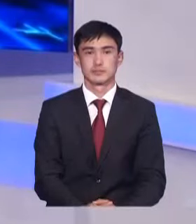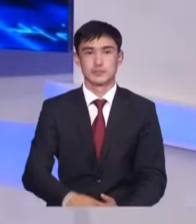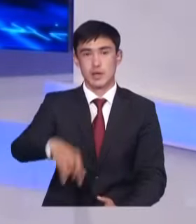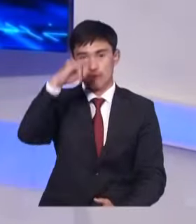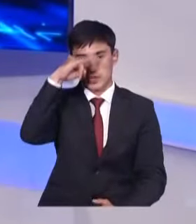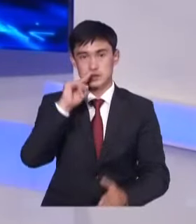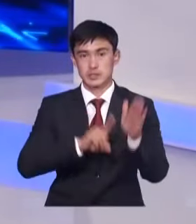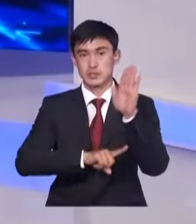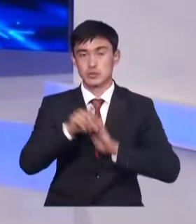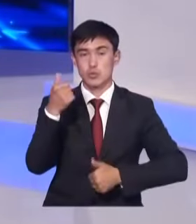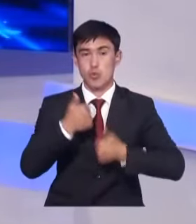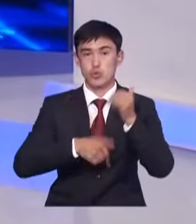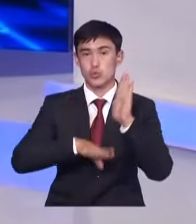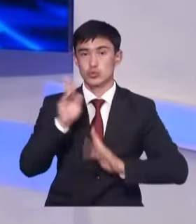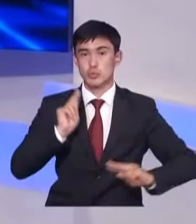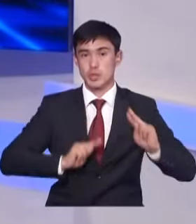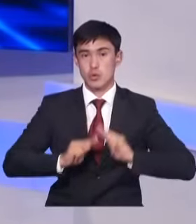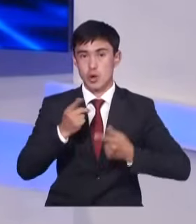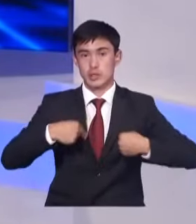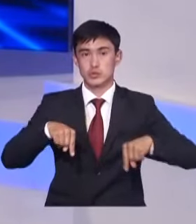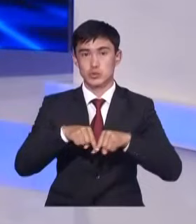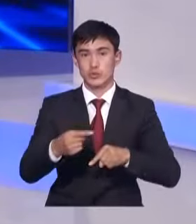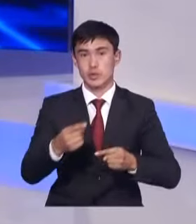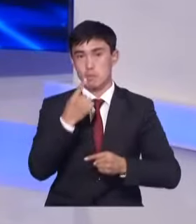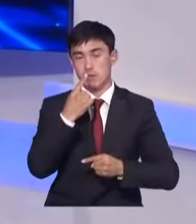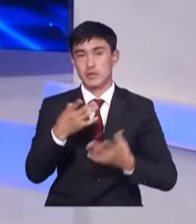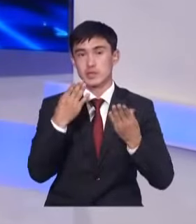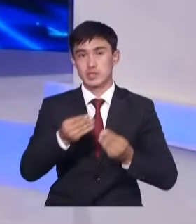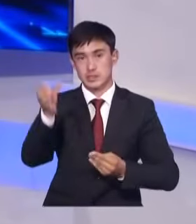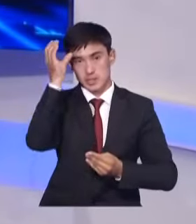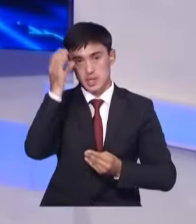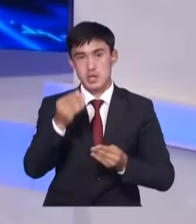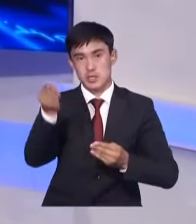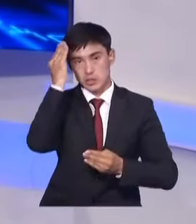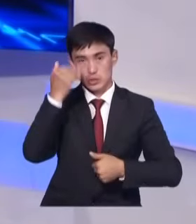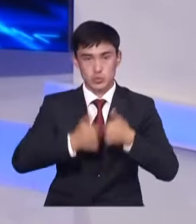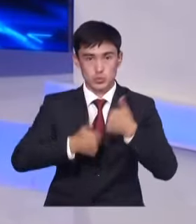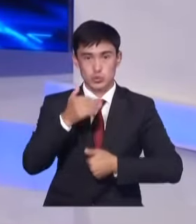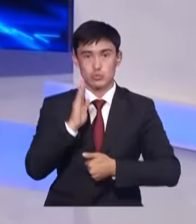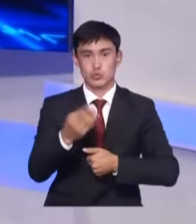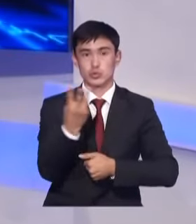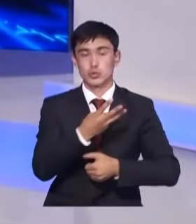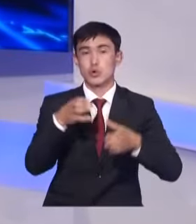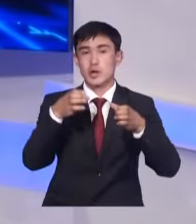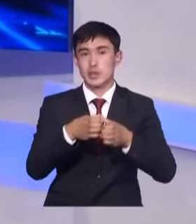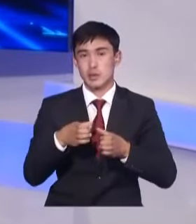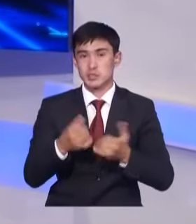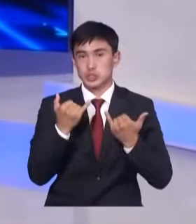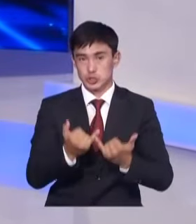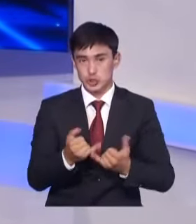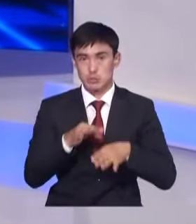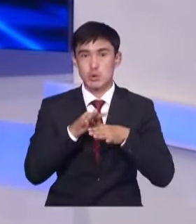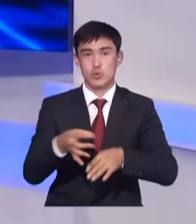В Казахстане стартовал конкурс «Лучший педагог», организованный накануне в преддверии Дня знаний. Интеллектуальный турнир состоит из трех